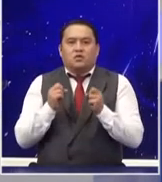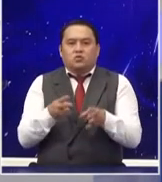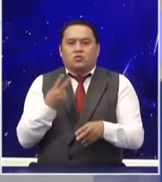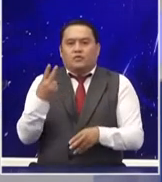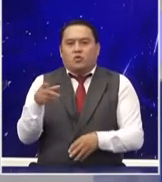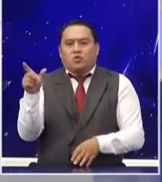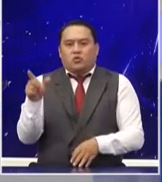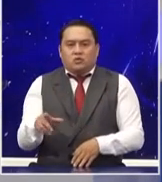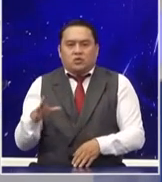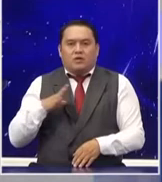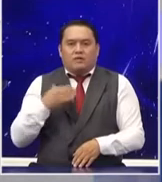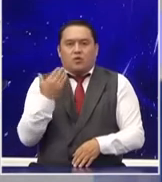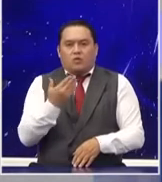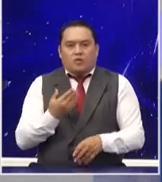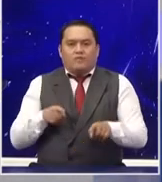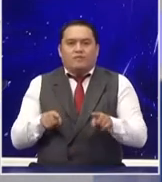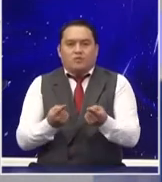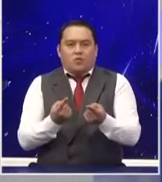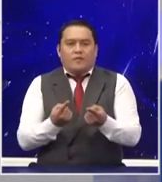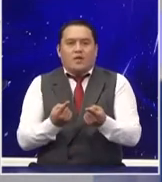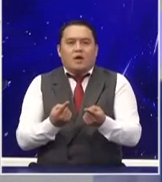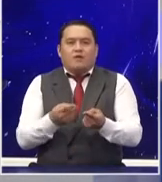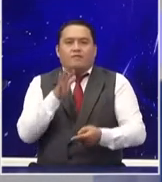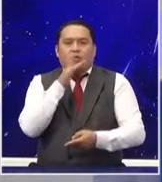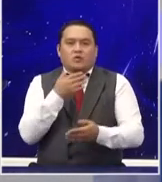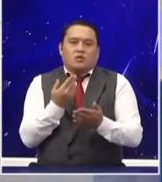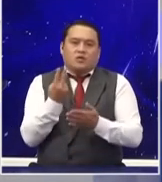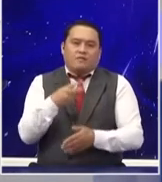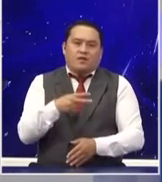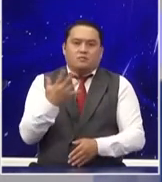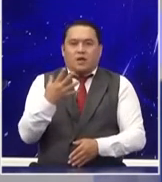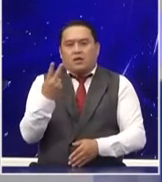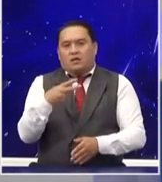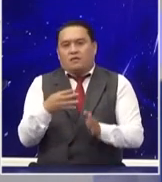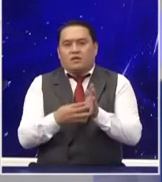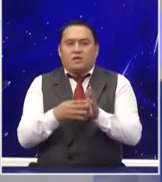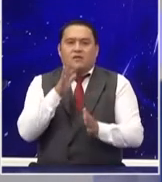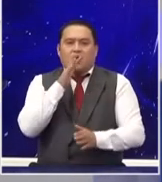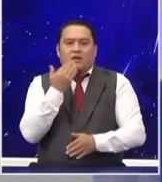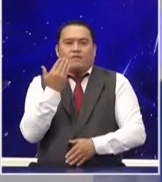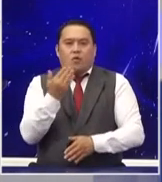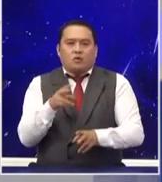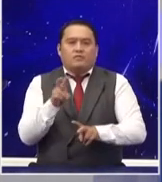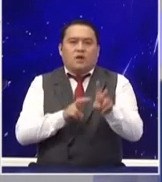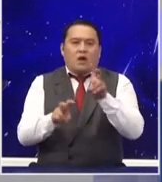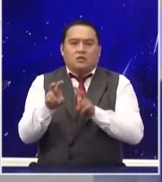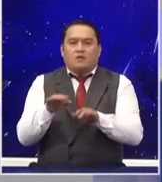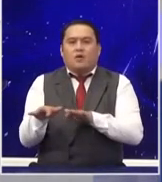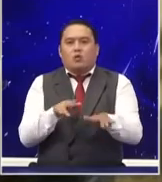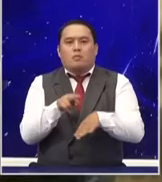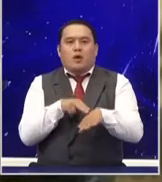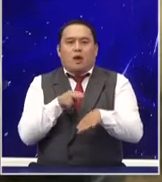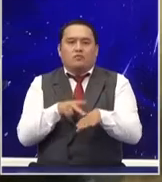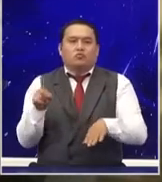двое граждан взяты под стражу. Возраст предполагаемых преступников 25 и 29 лет. В ходе следствия сотрудники